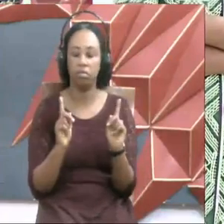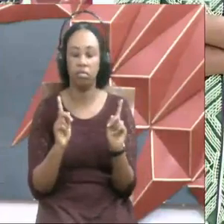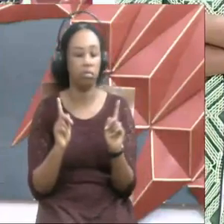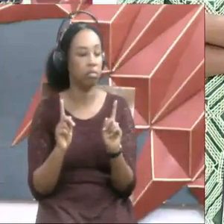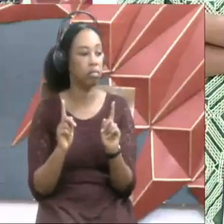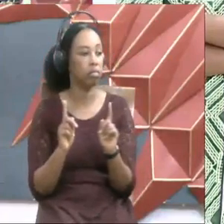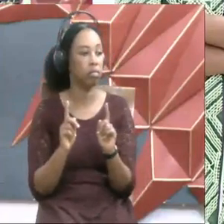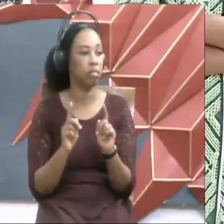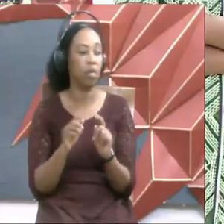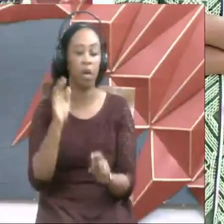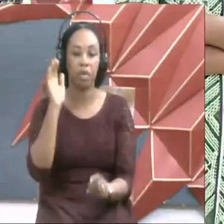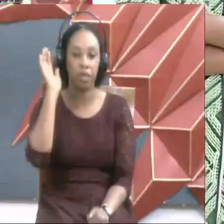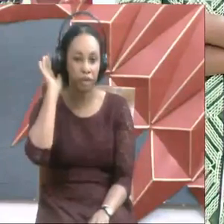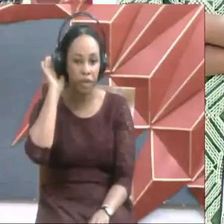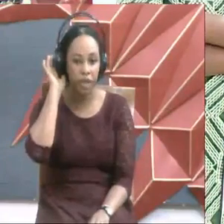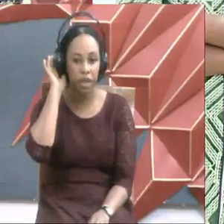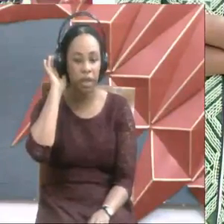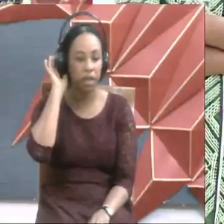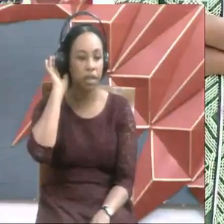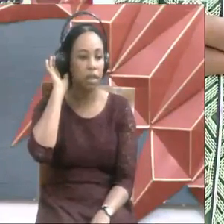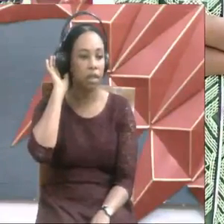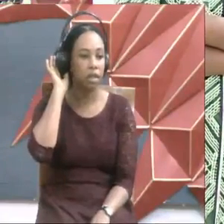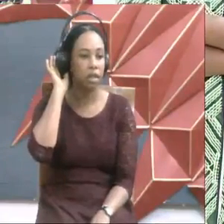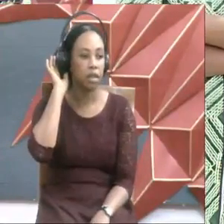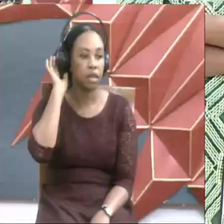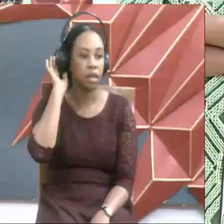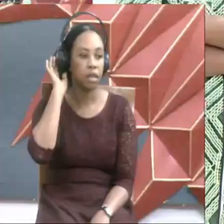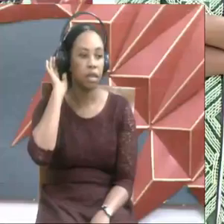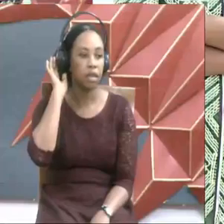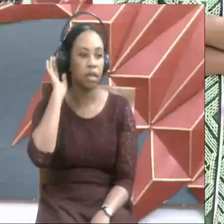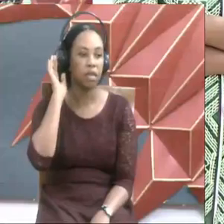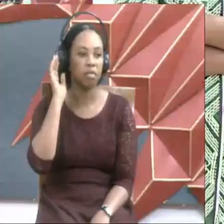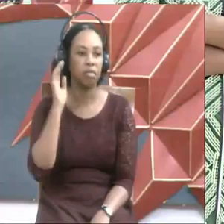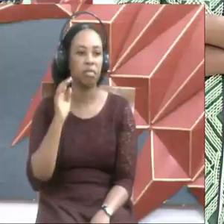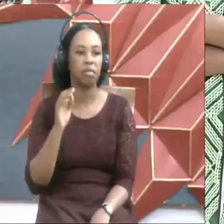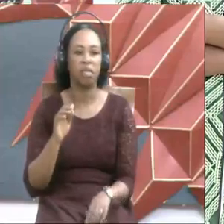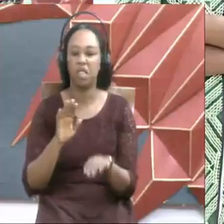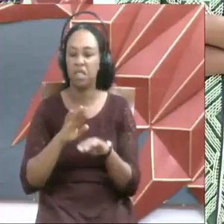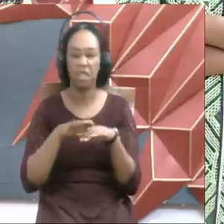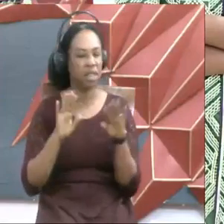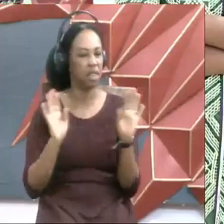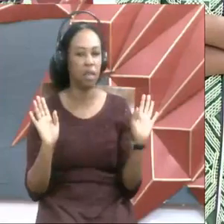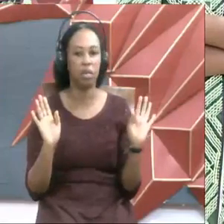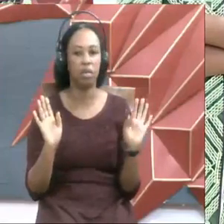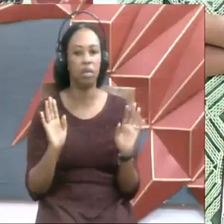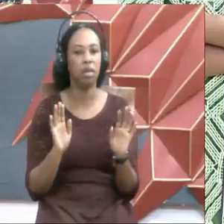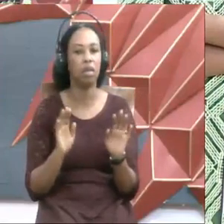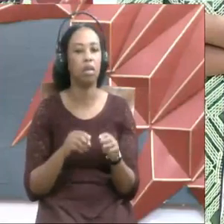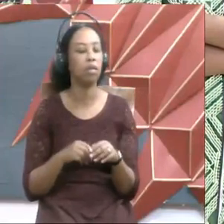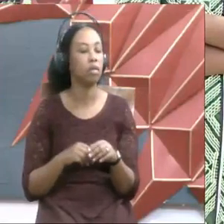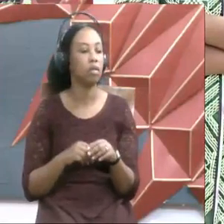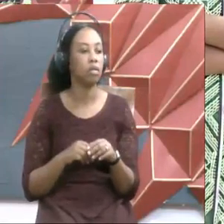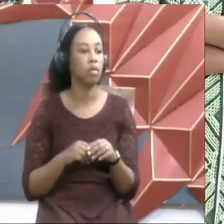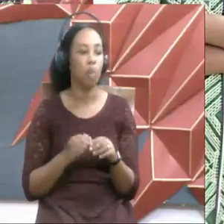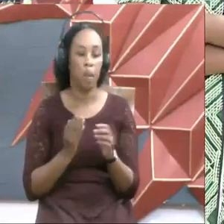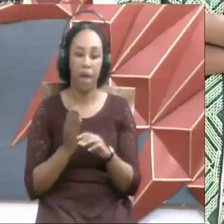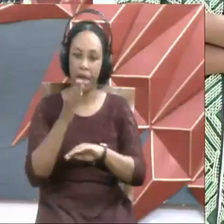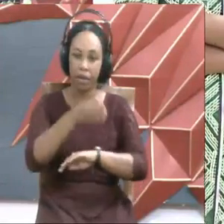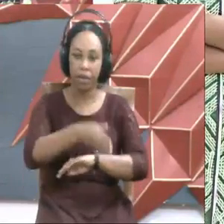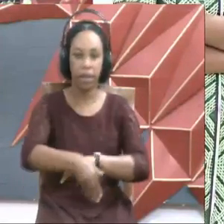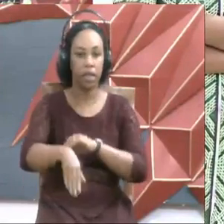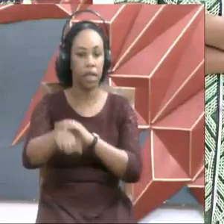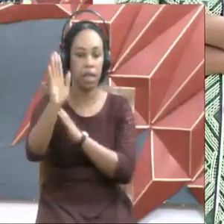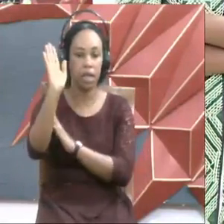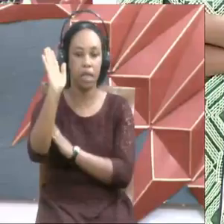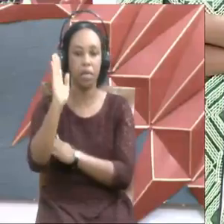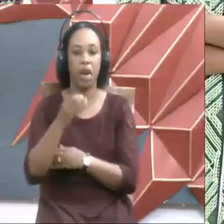se réunissent plus, qui disent non. Ntabwo bibareba cyane ne les concerne pas beaucoup. Imana